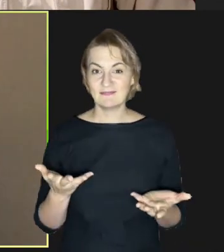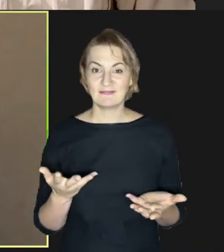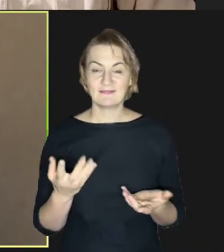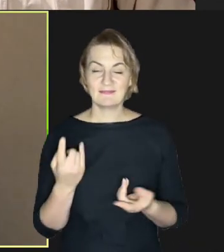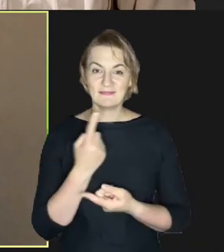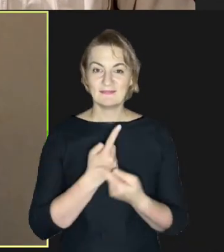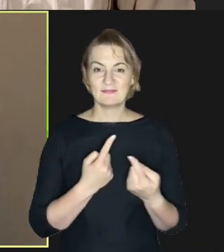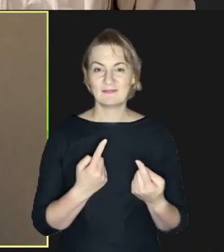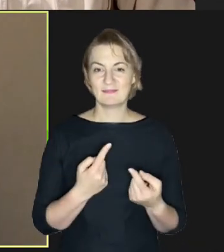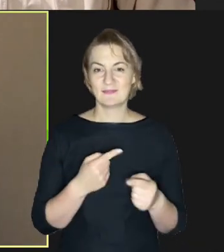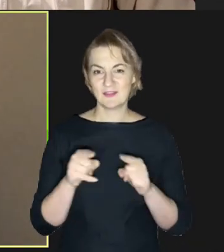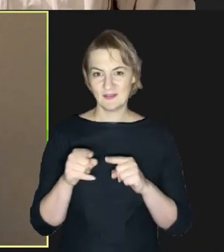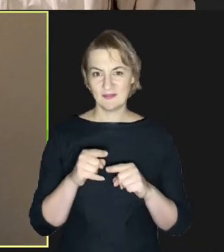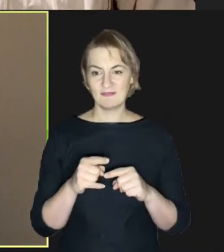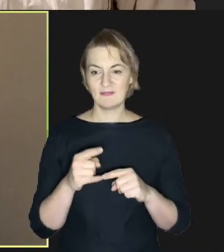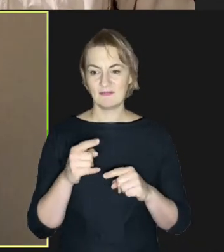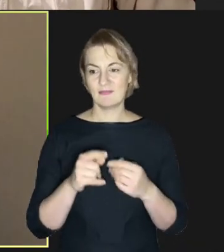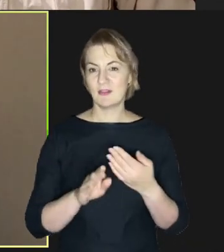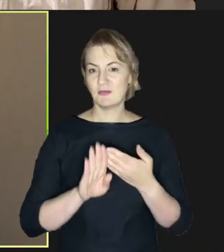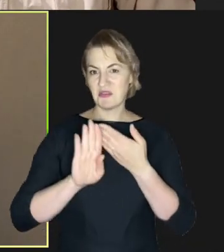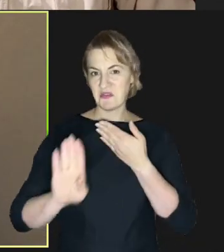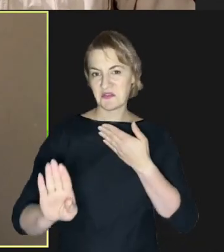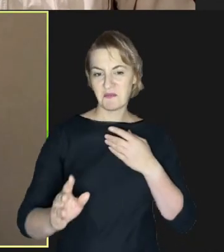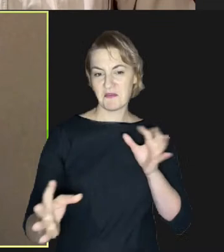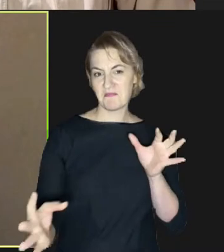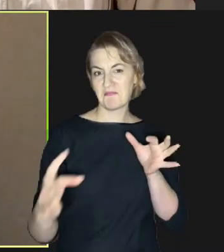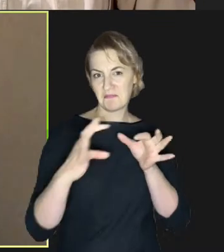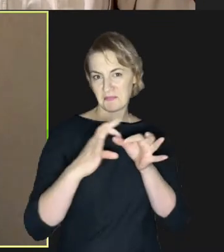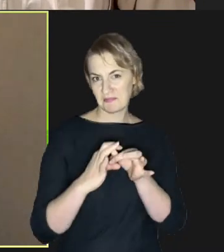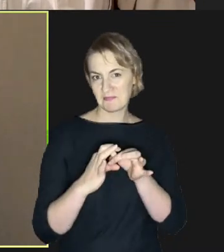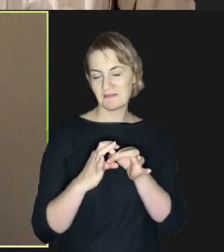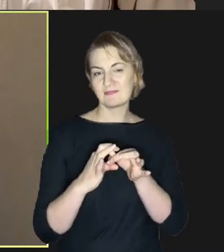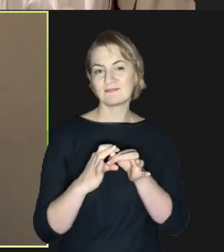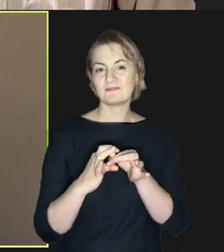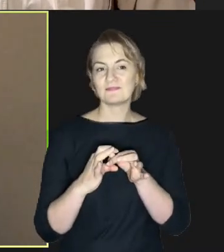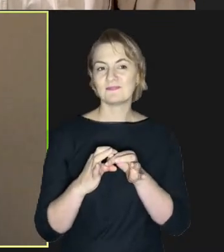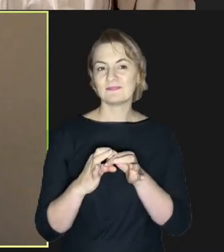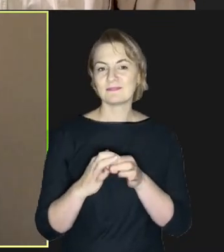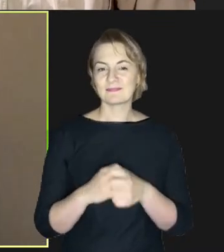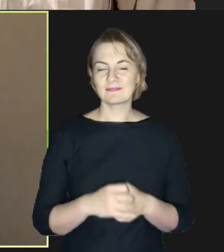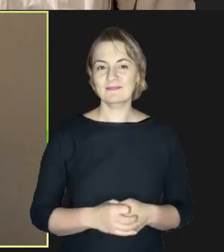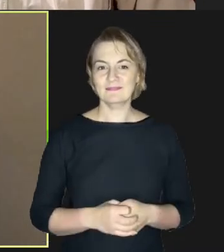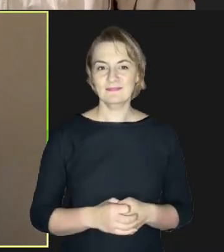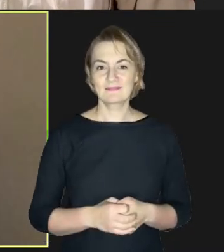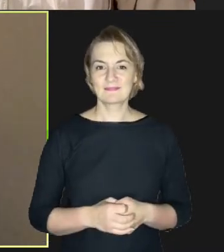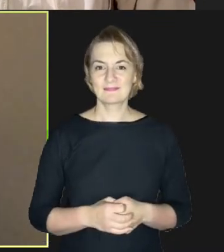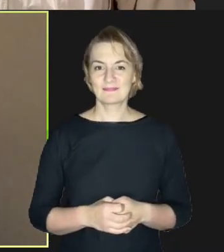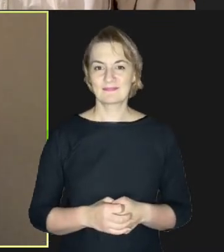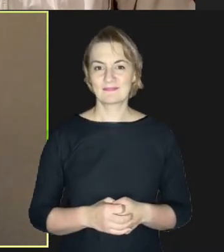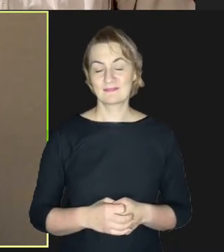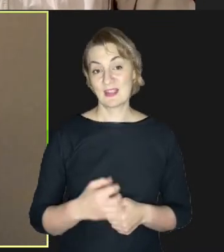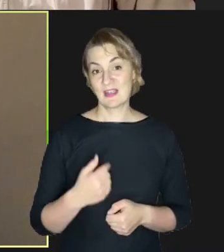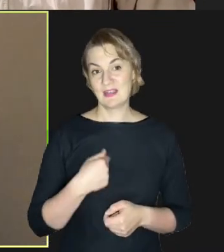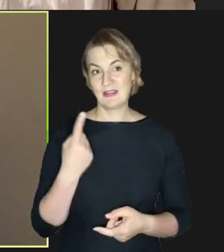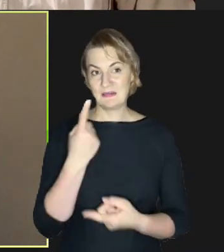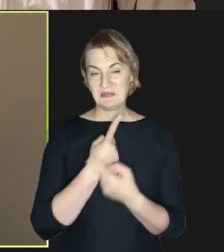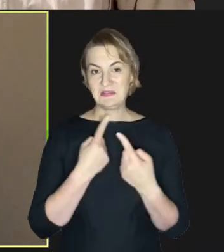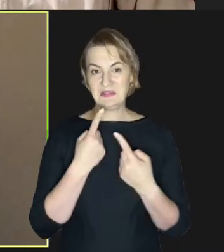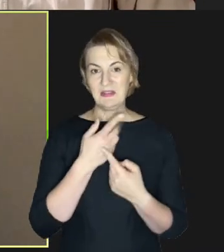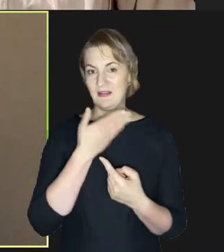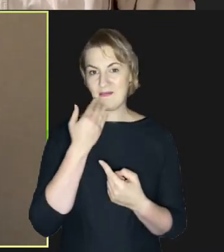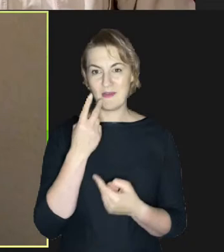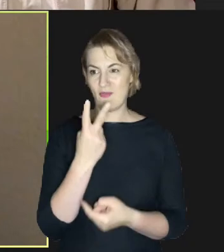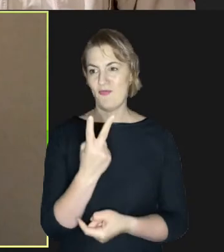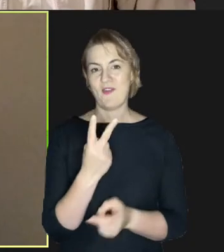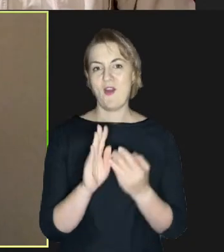związek sugeruje dwa byty, które są ze sobą jakoś powiązane. A moim zdaniem tutaj nie ma dwóch bytów.